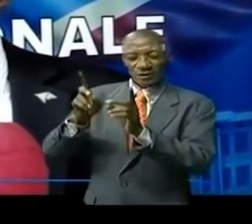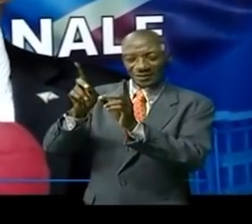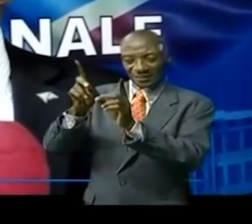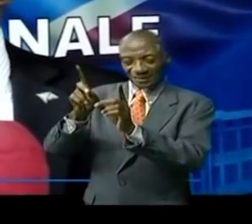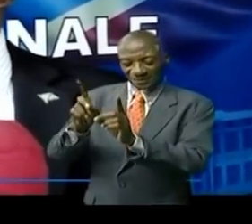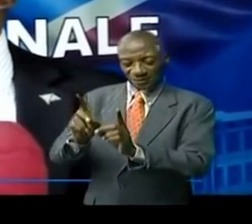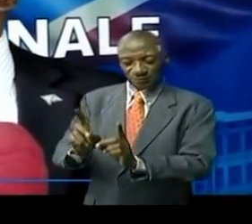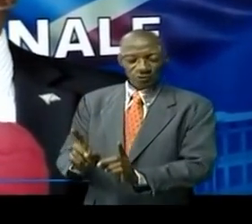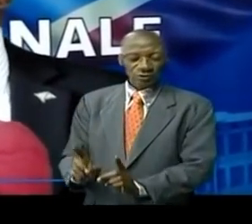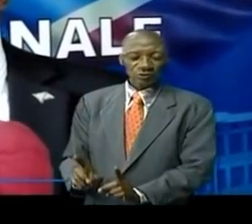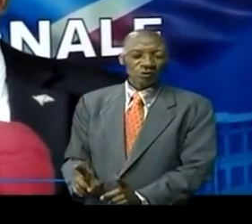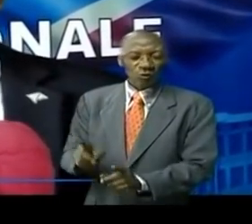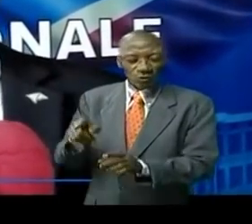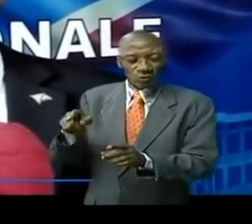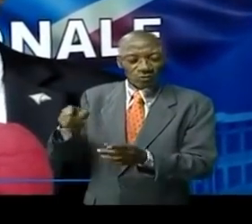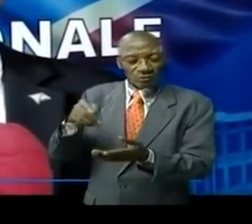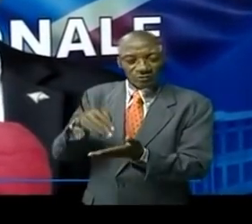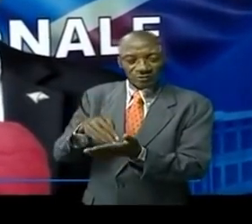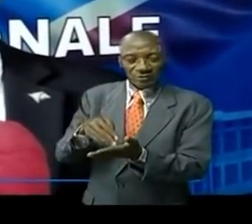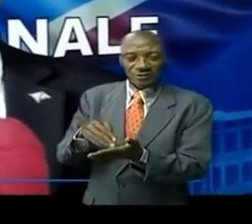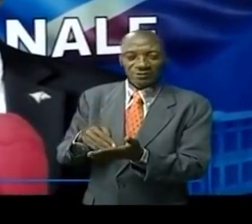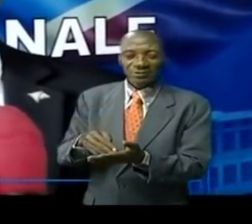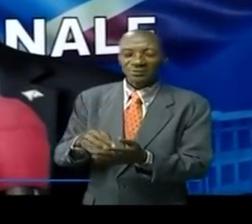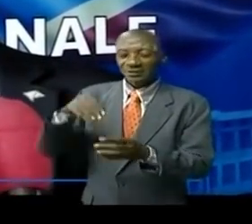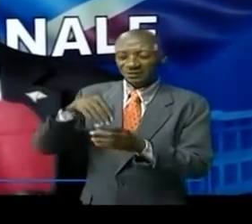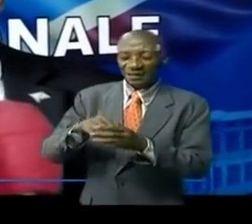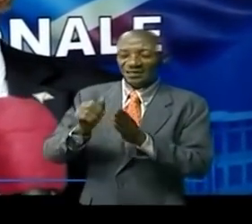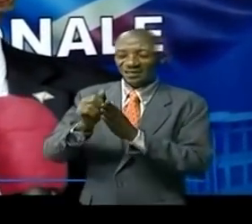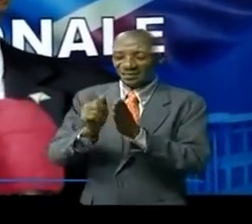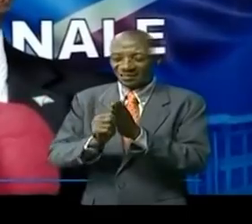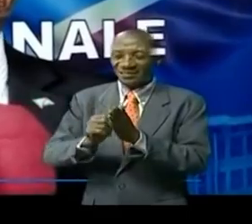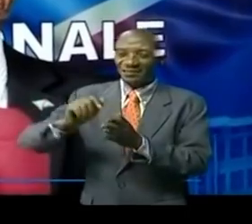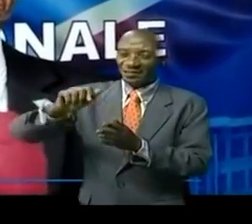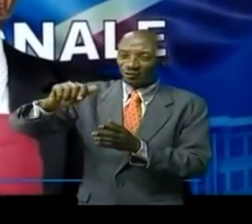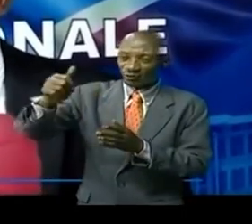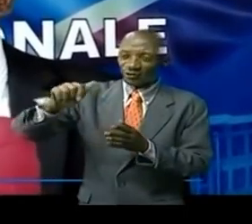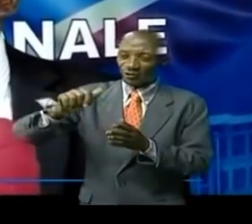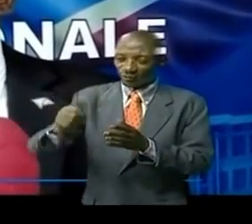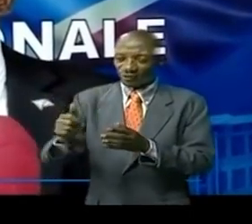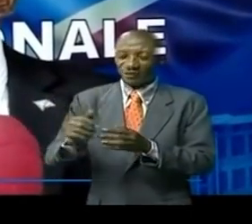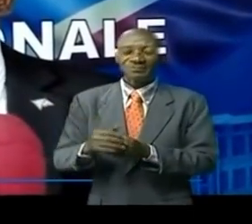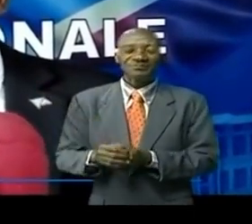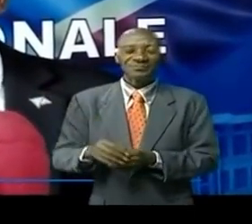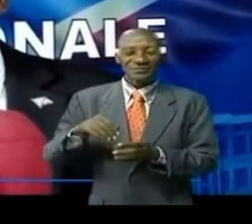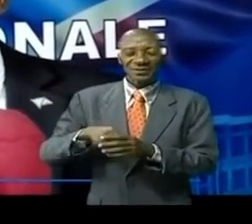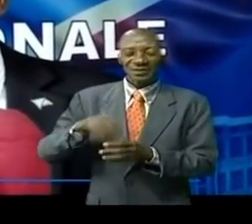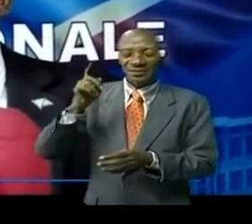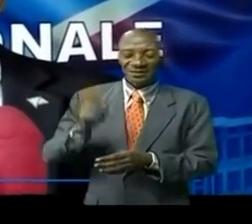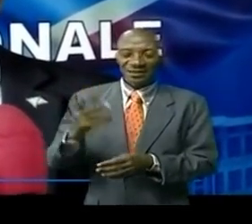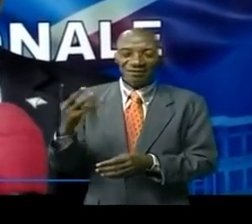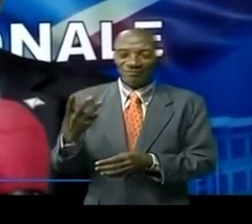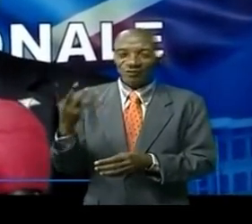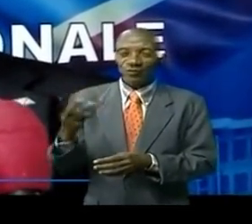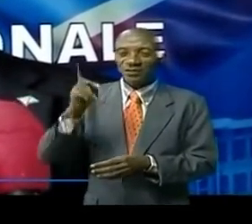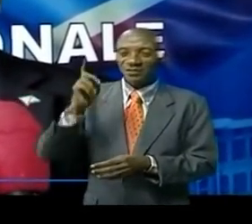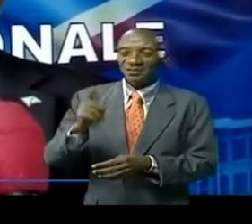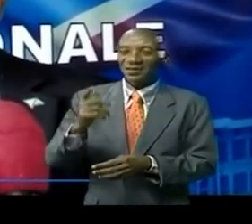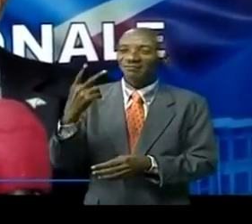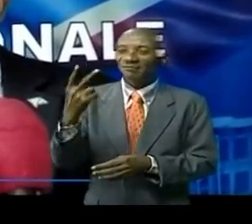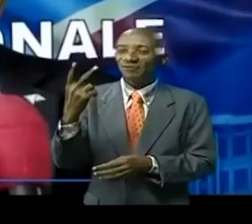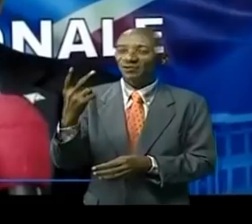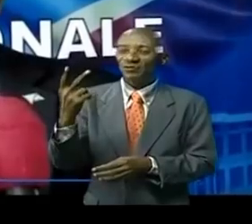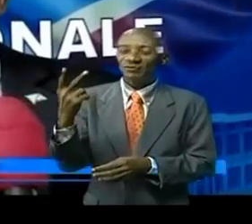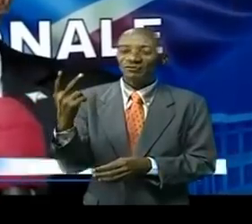à l'article 122, ni à l'article 123. D'autant plus que même ces deux articles, 123, 122 et 123,